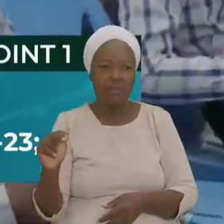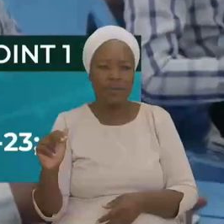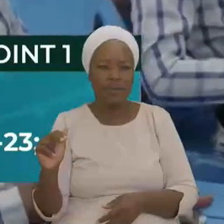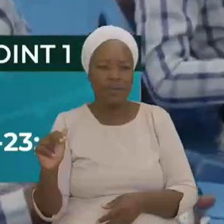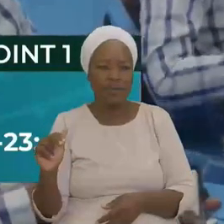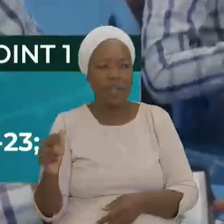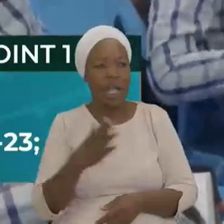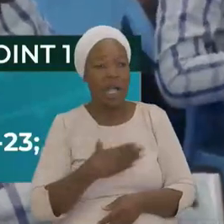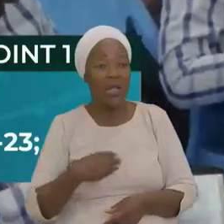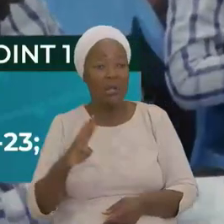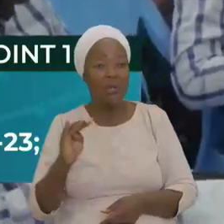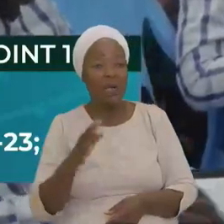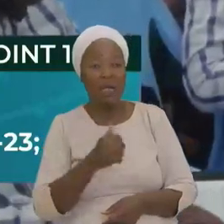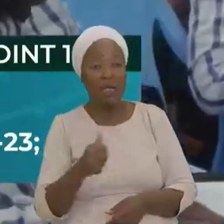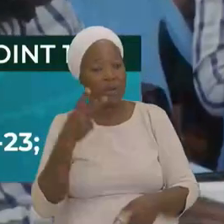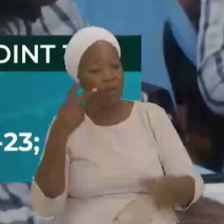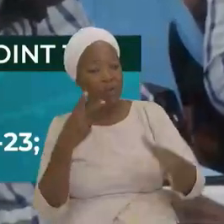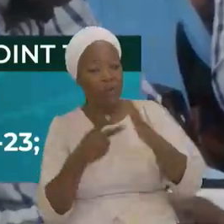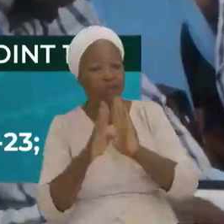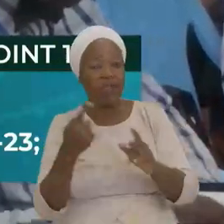Verset 13.